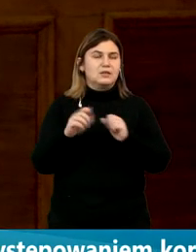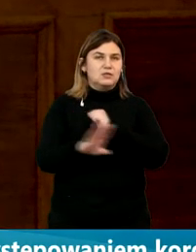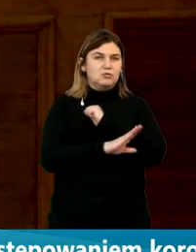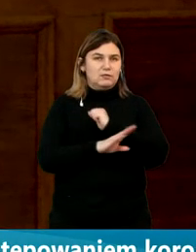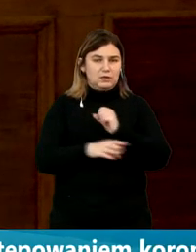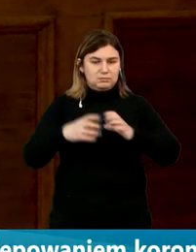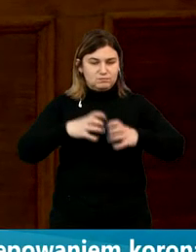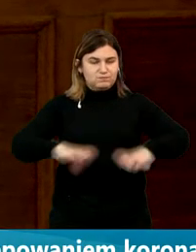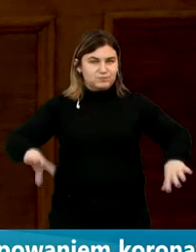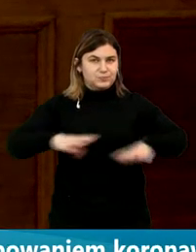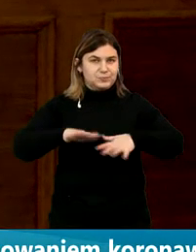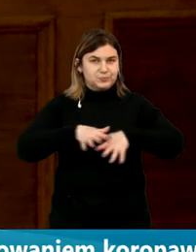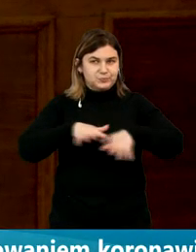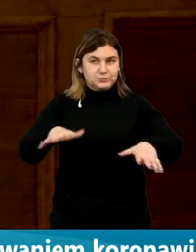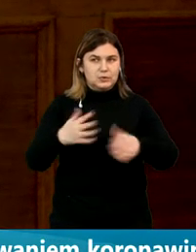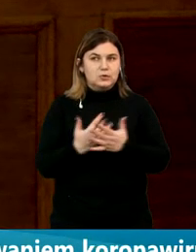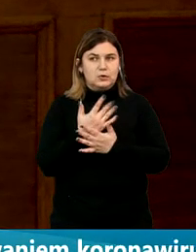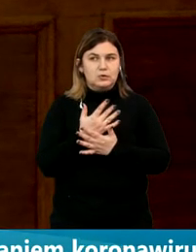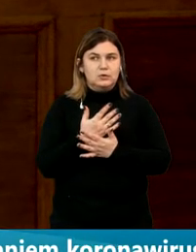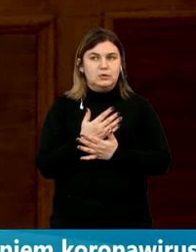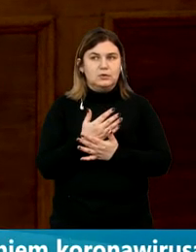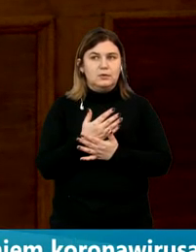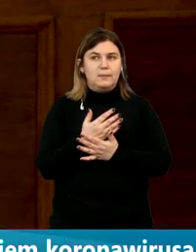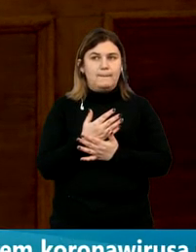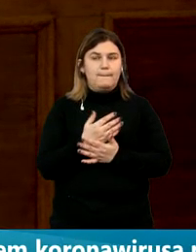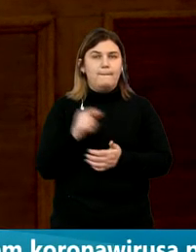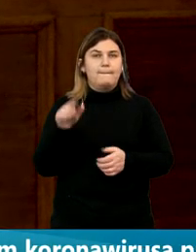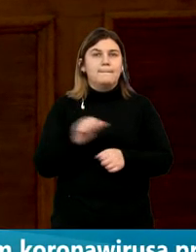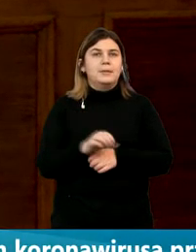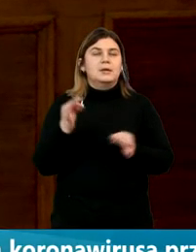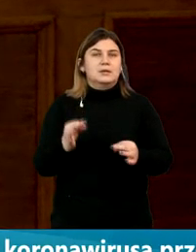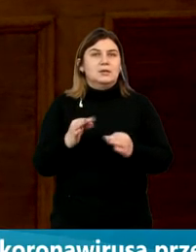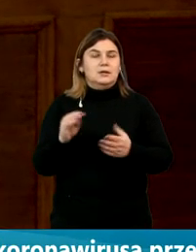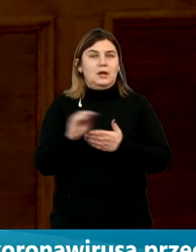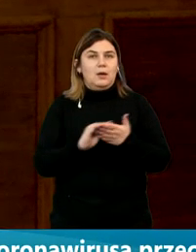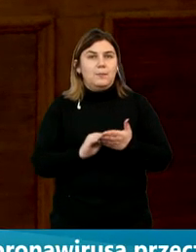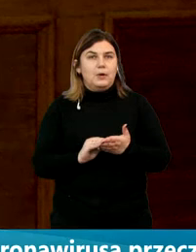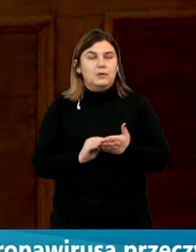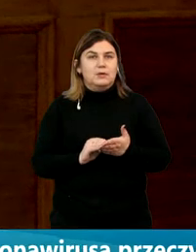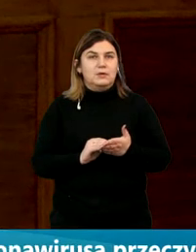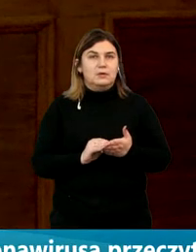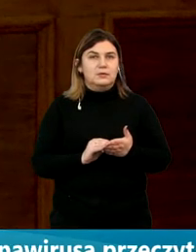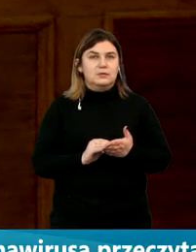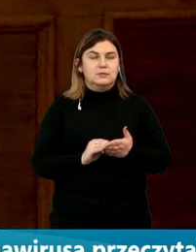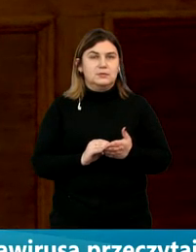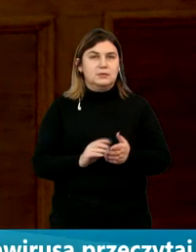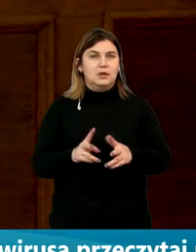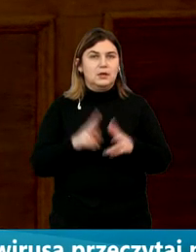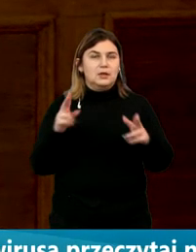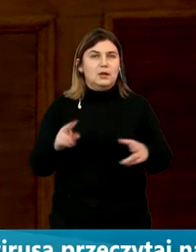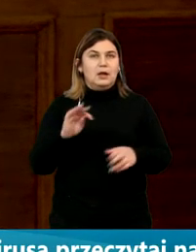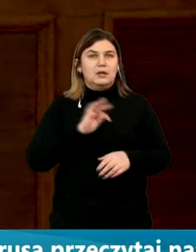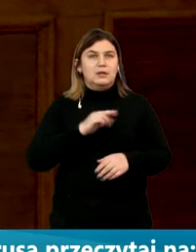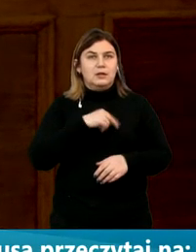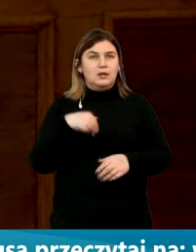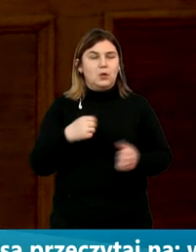tam są. Więc w tej chwili opracowujemy też w ramach naszych koncepcji